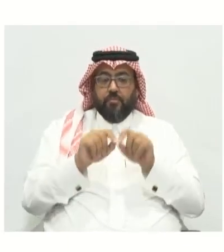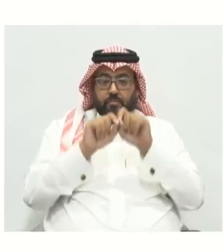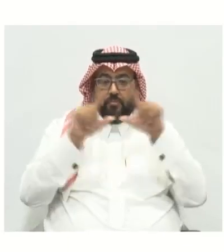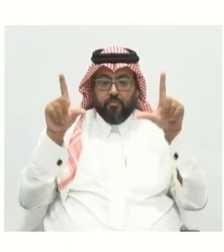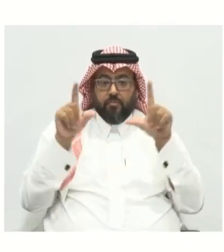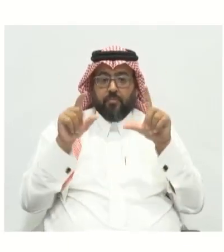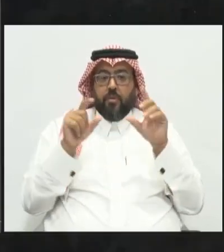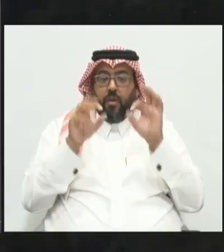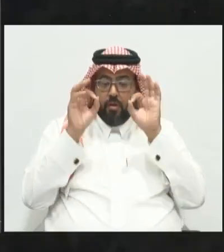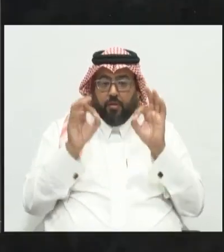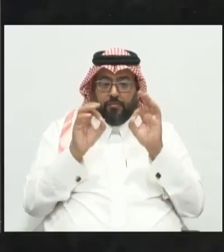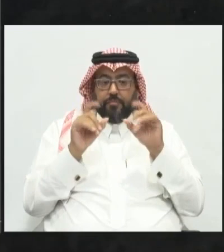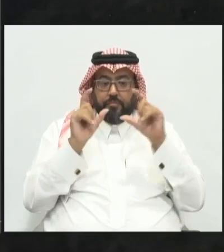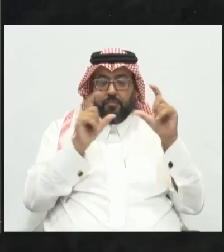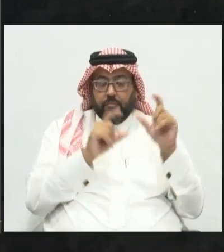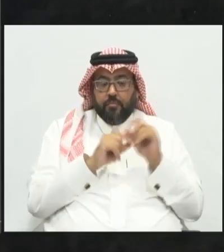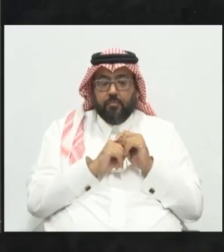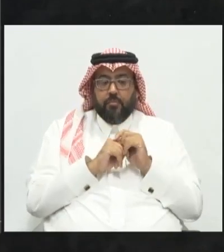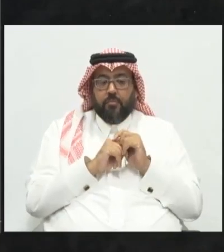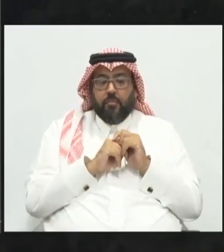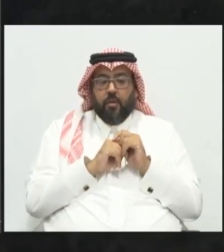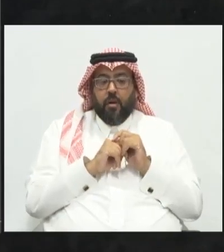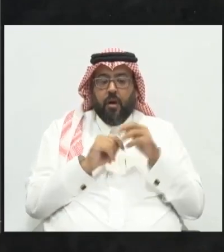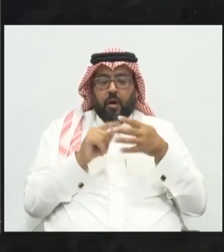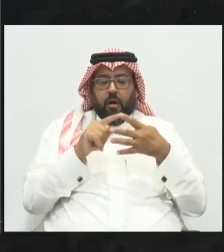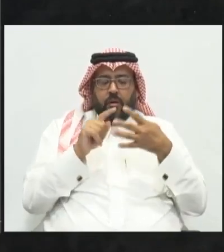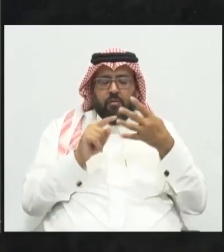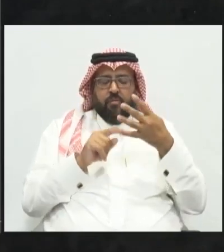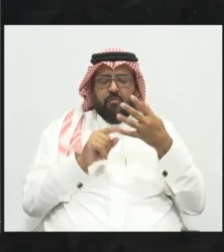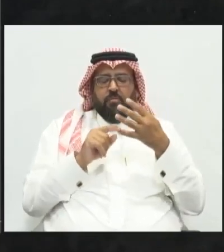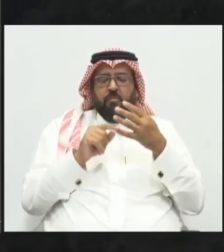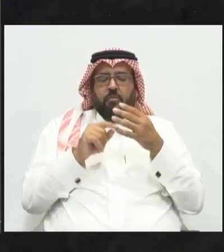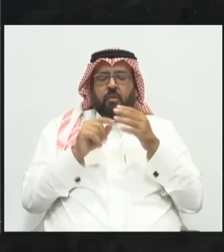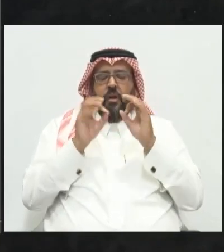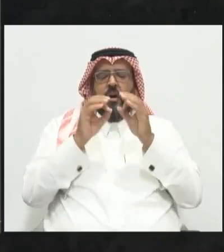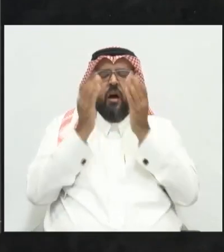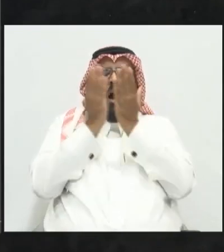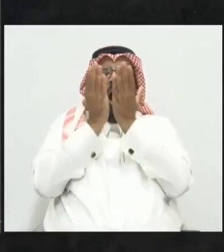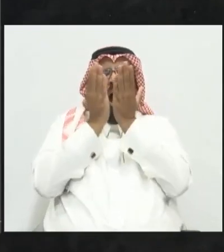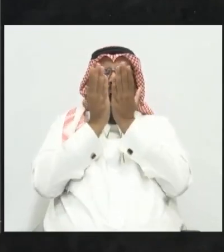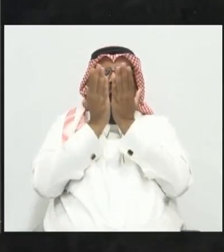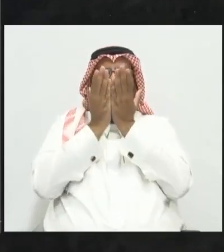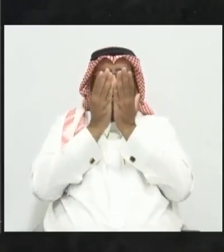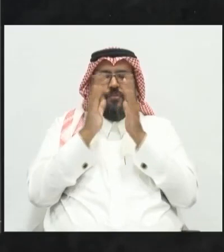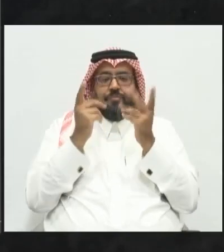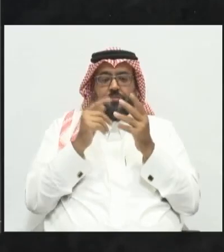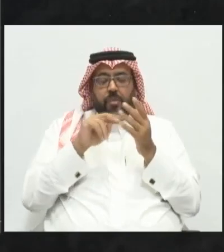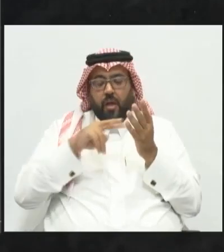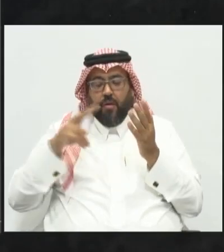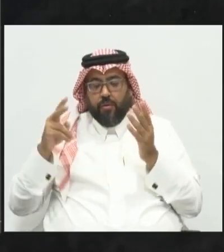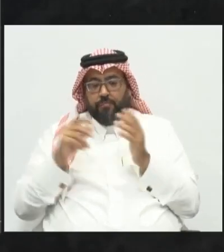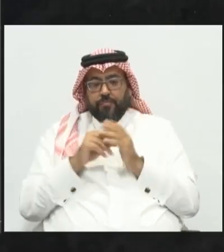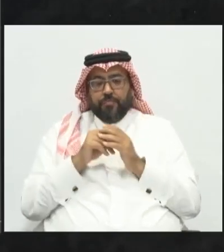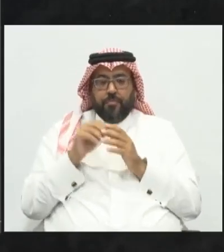هي السلطات في المملكه العربيه السعوديه ما هي انواع السلطات في المملكه العربيه السعوديه قد بينا ما هي انواع